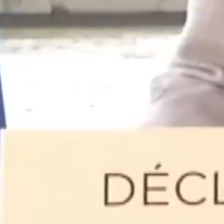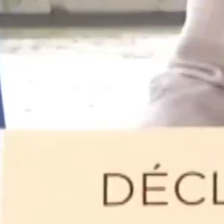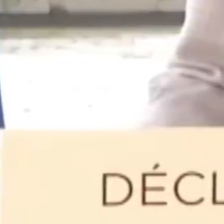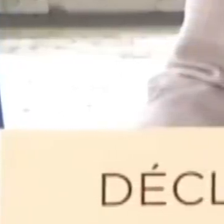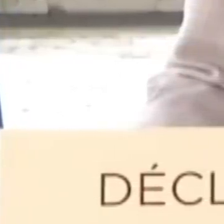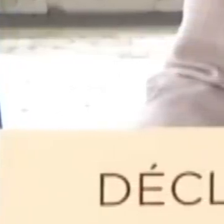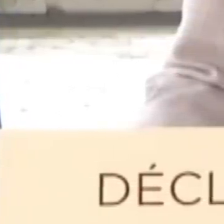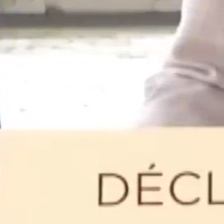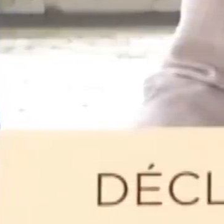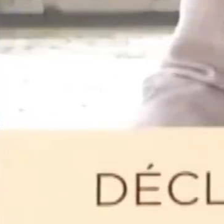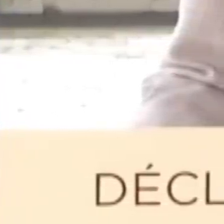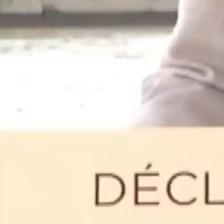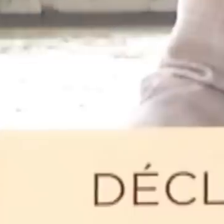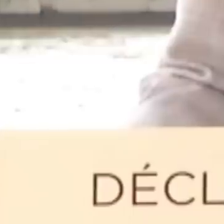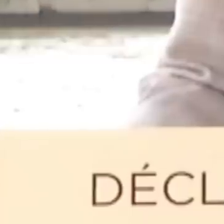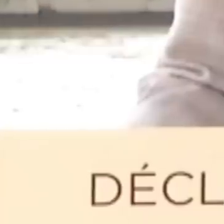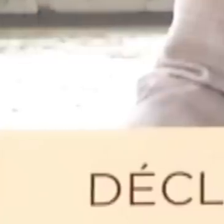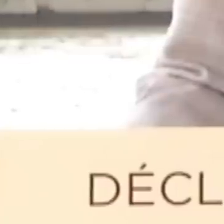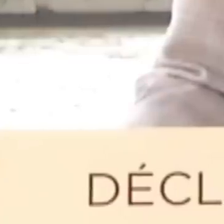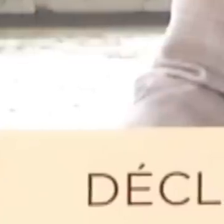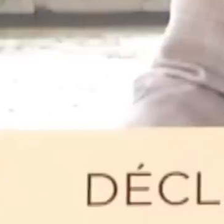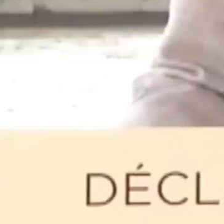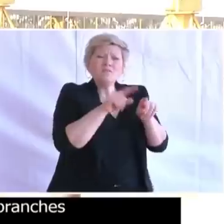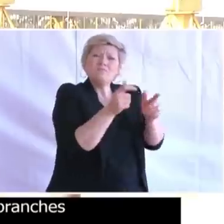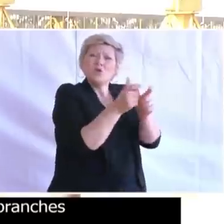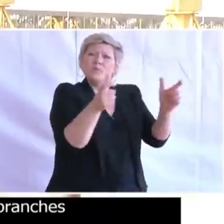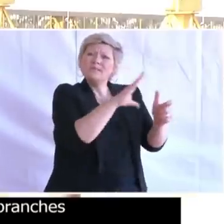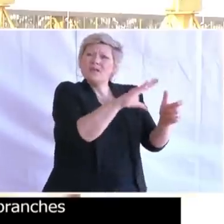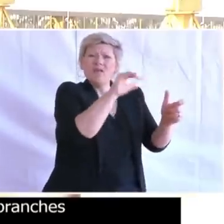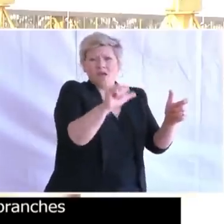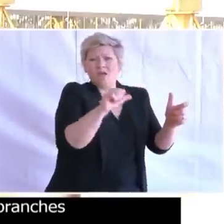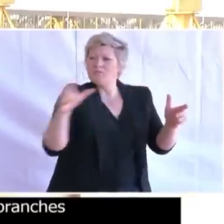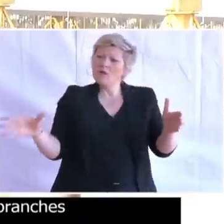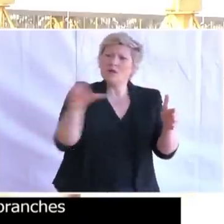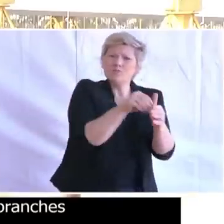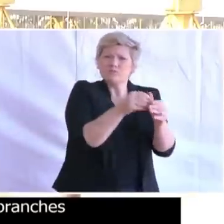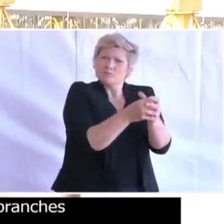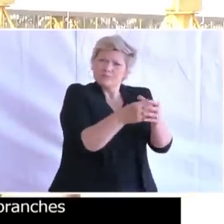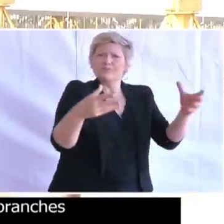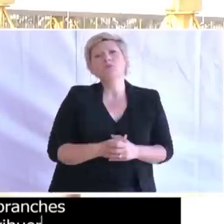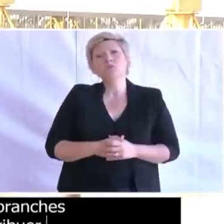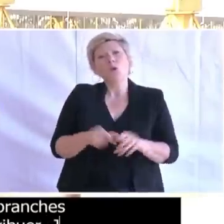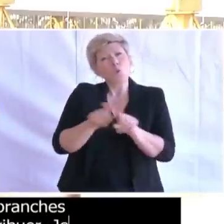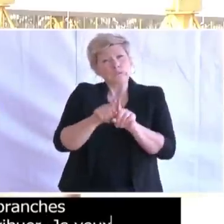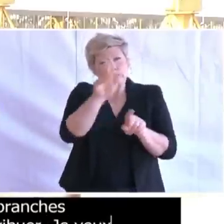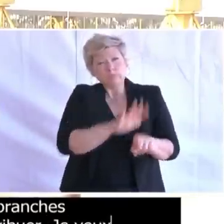temps qu'on a à consacrer au discours politique, sans déconner, faites simple. Je veux que partout en